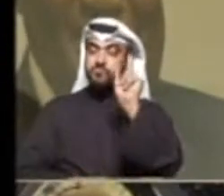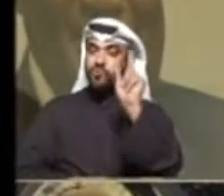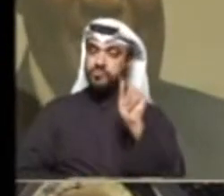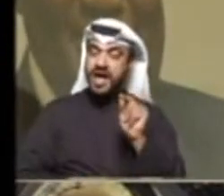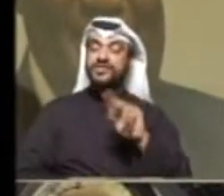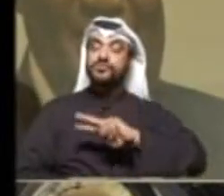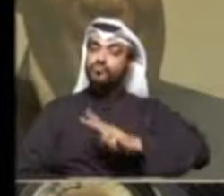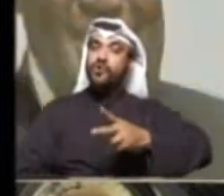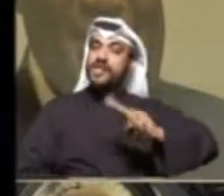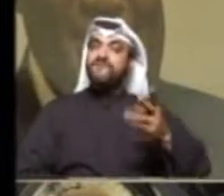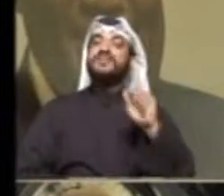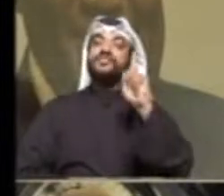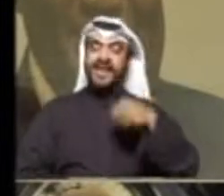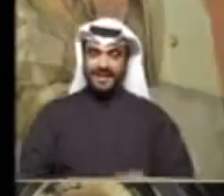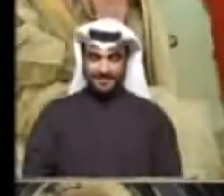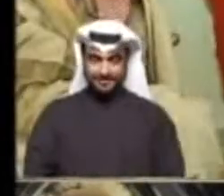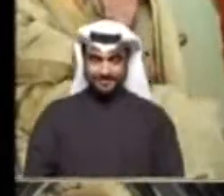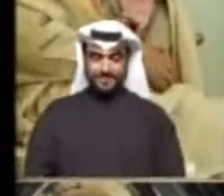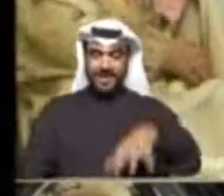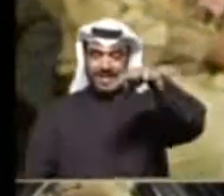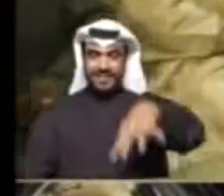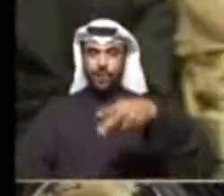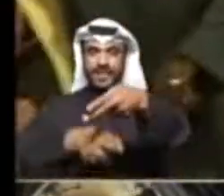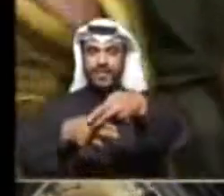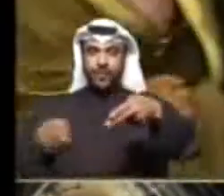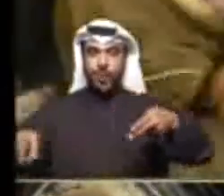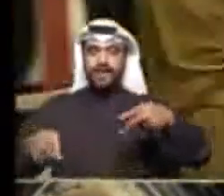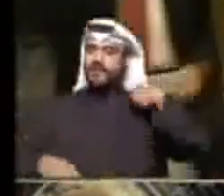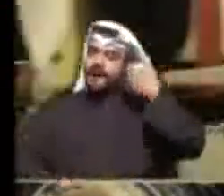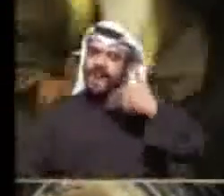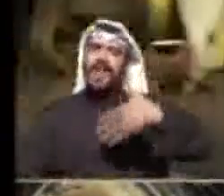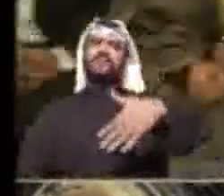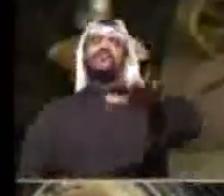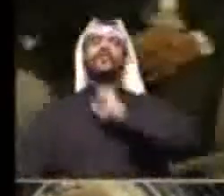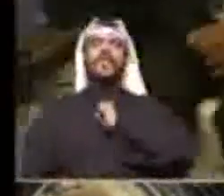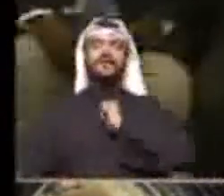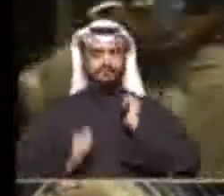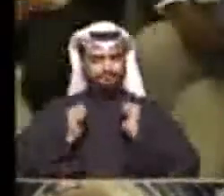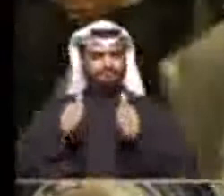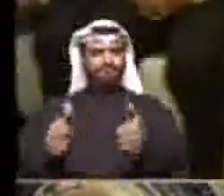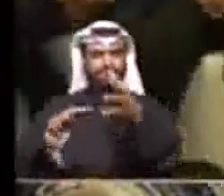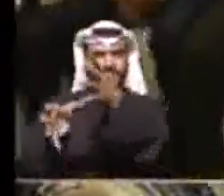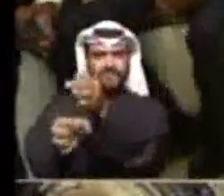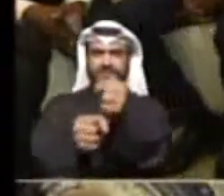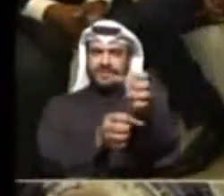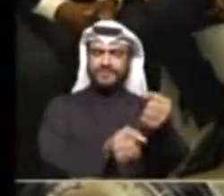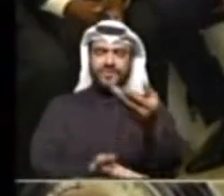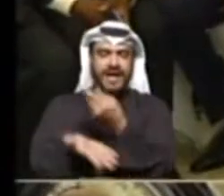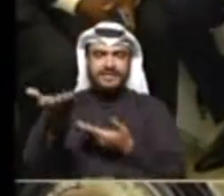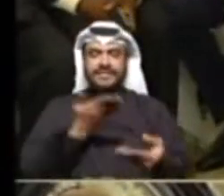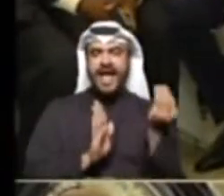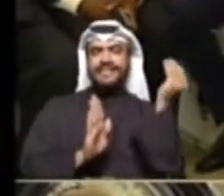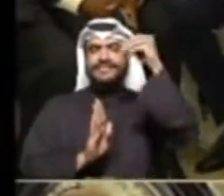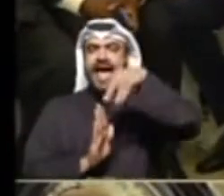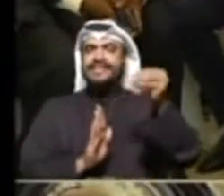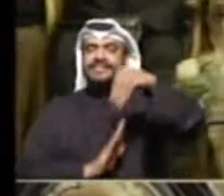على كافة المستويات. دولة الكويت دائما تولي أهمية كبرى لتعزيز العلاقات